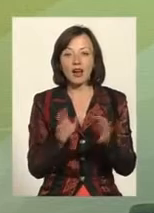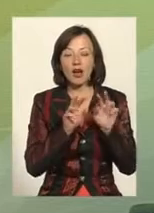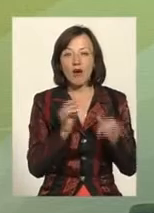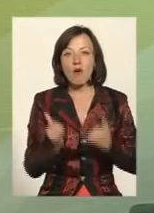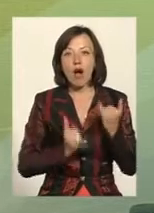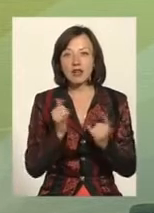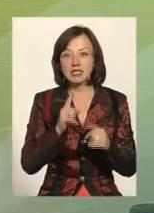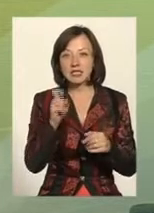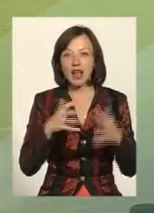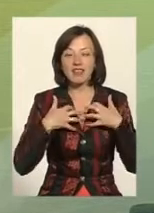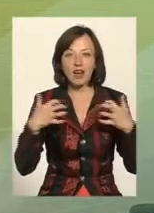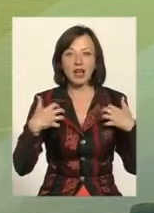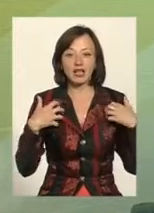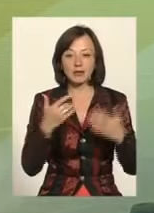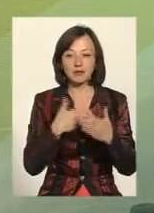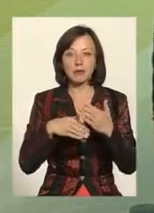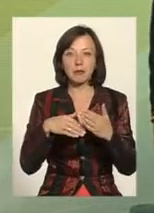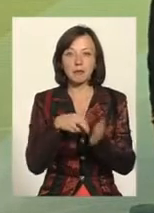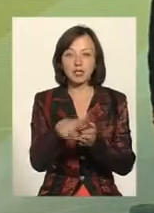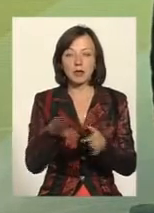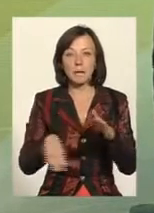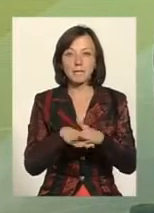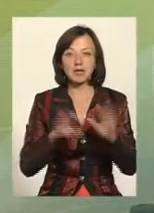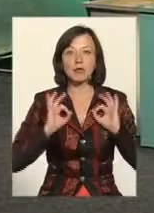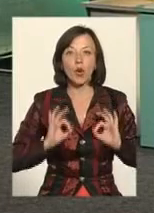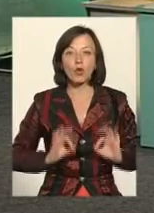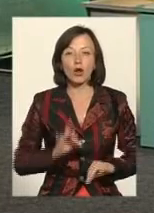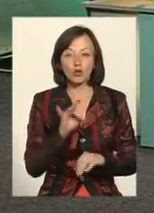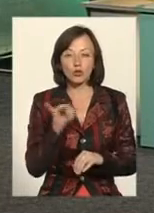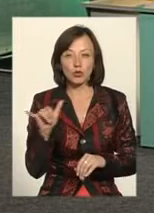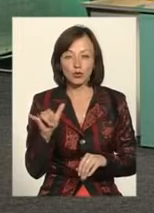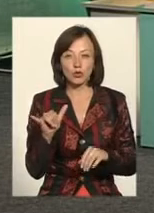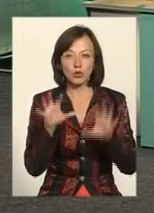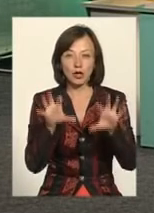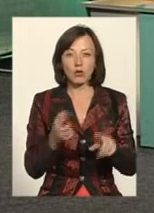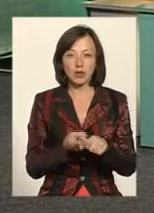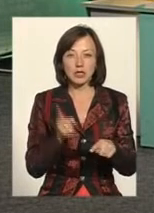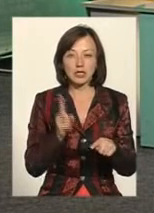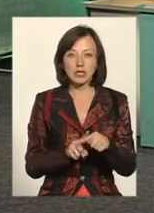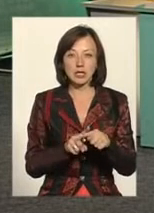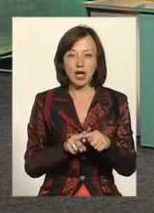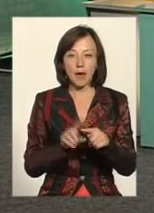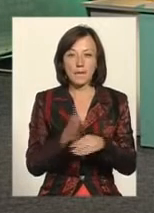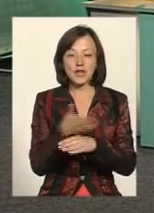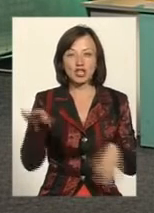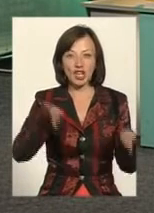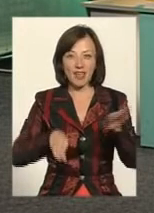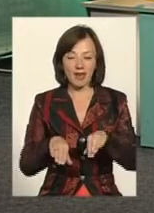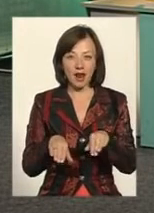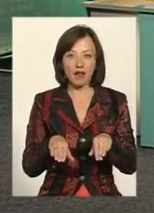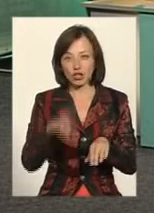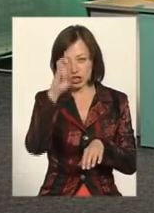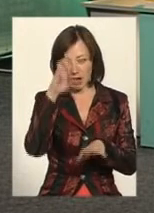тваринами. І потім пішли під прокуратуру, щоб все-таки узаконили це Межигір'я, щоб воно перейшло в державну власність. А